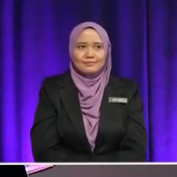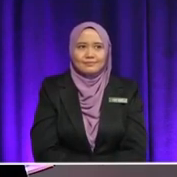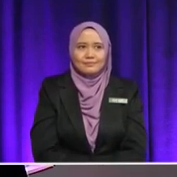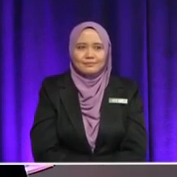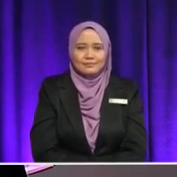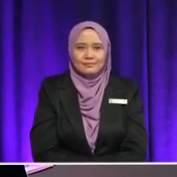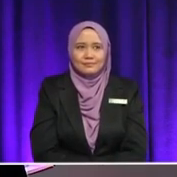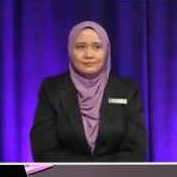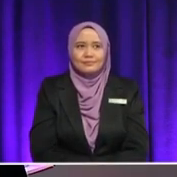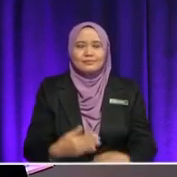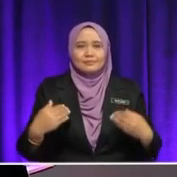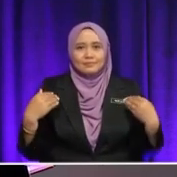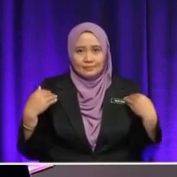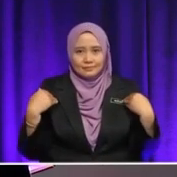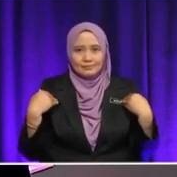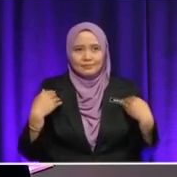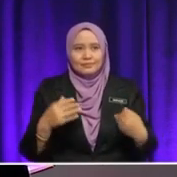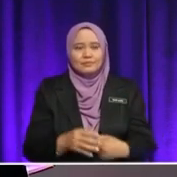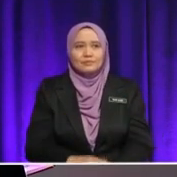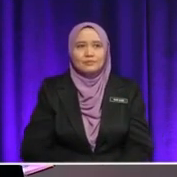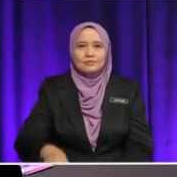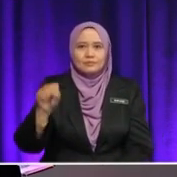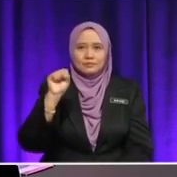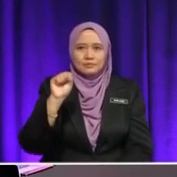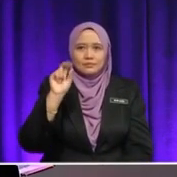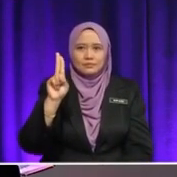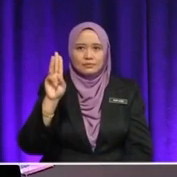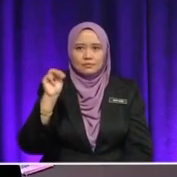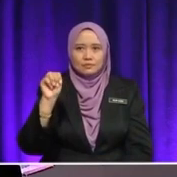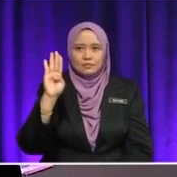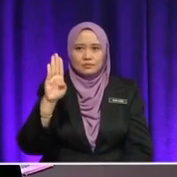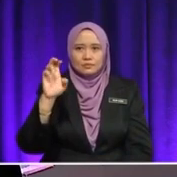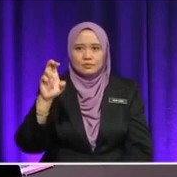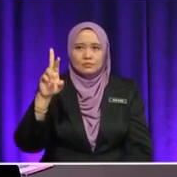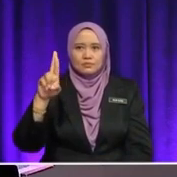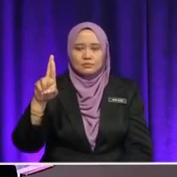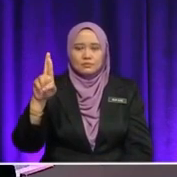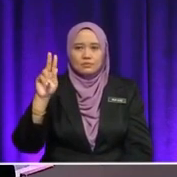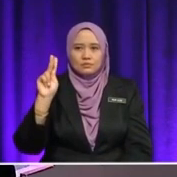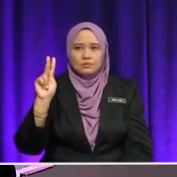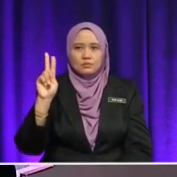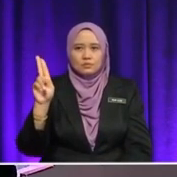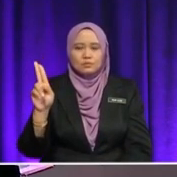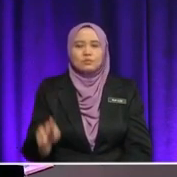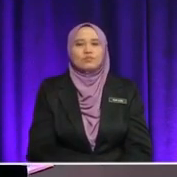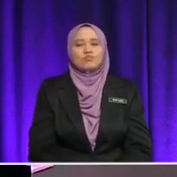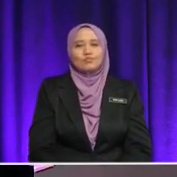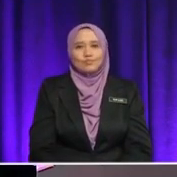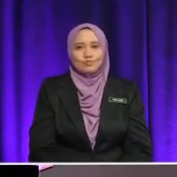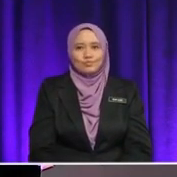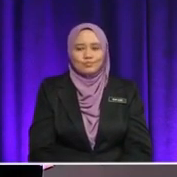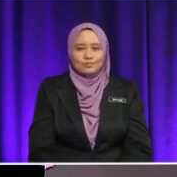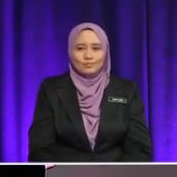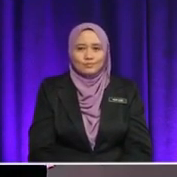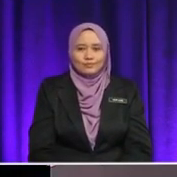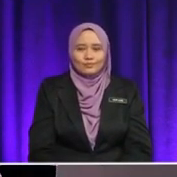gerbang hapotey aja dikenali dengan sumberku ya itulah rekan guru dan murid-murid yang berada diluar sana iya